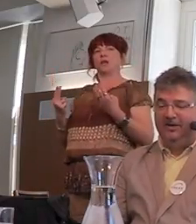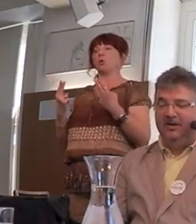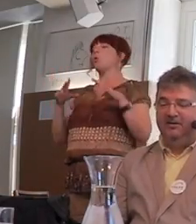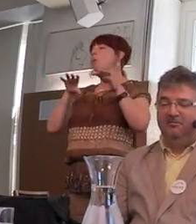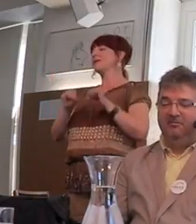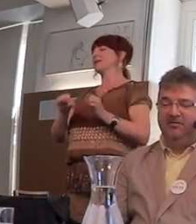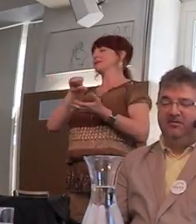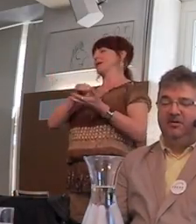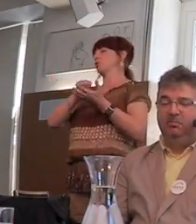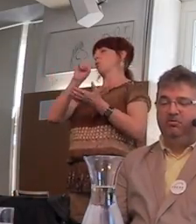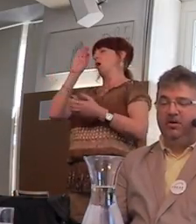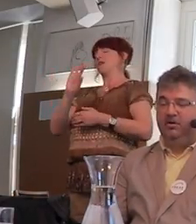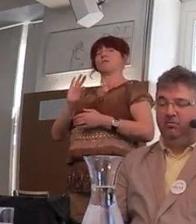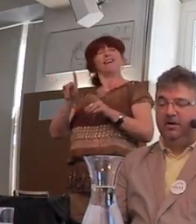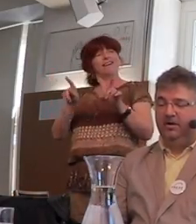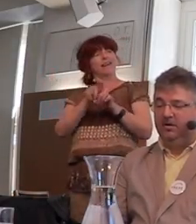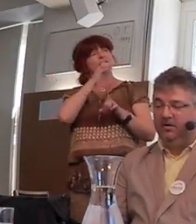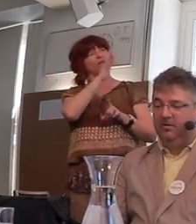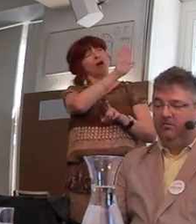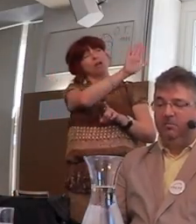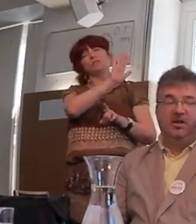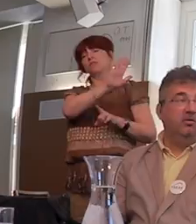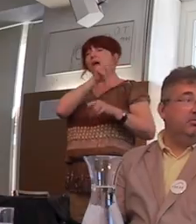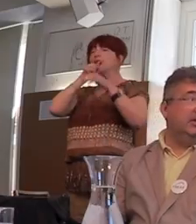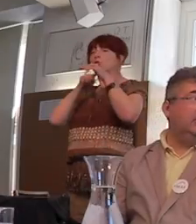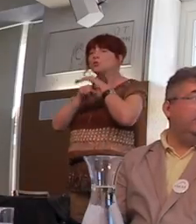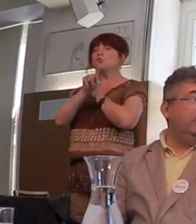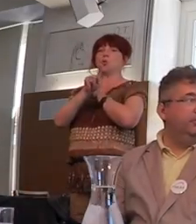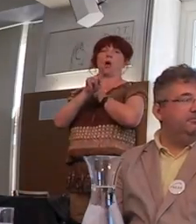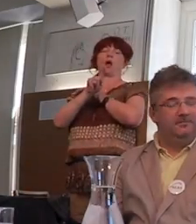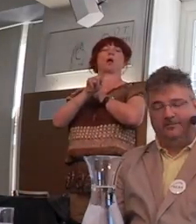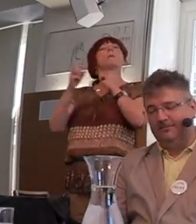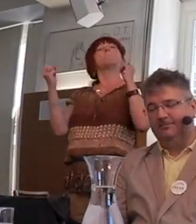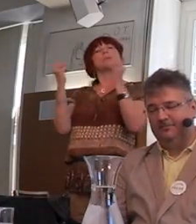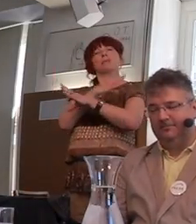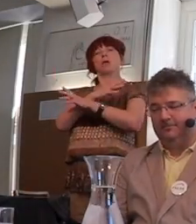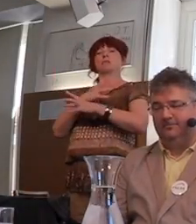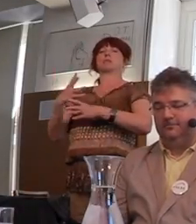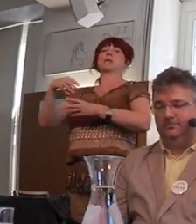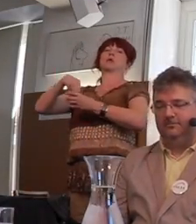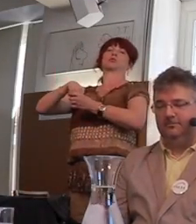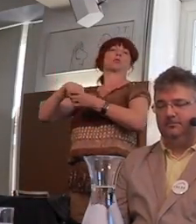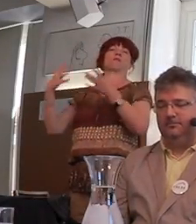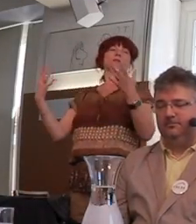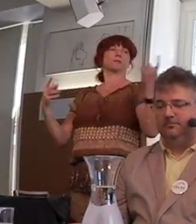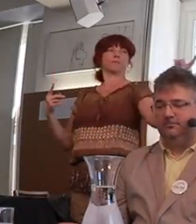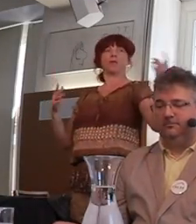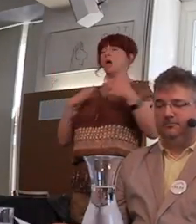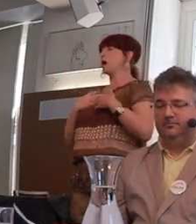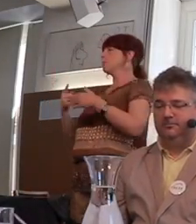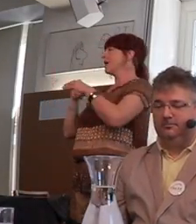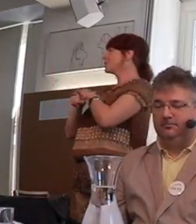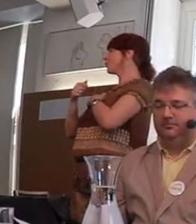Frage, was ist Ihr persönlicher Zugang zu Medieninklusion? Mein Zugang ist, ich